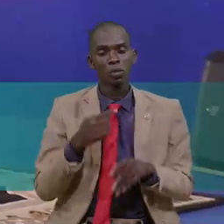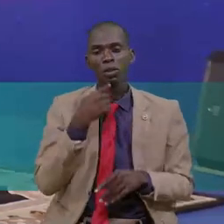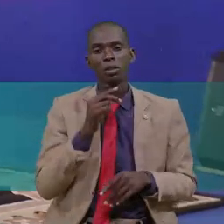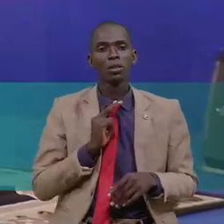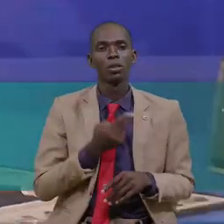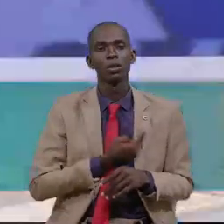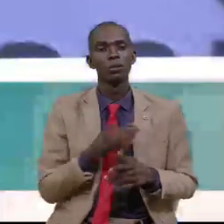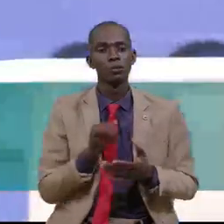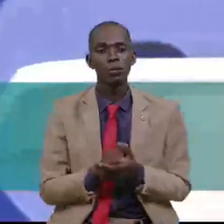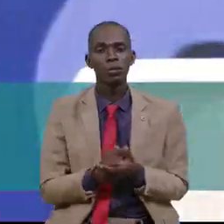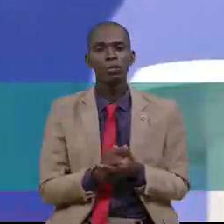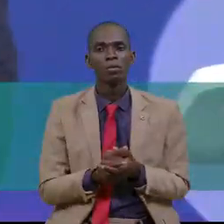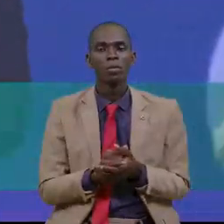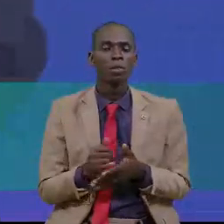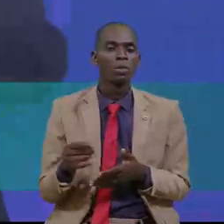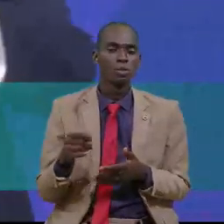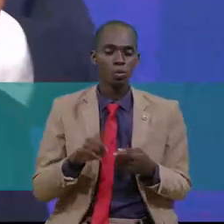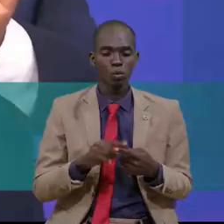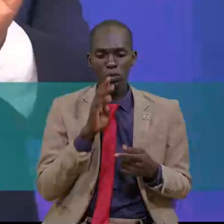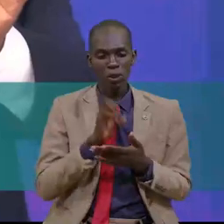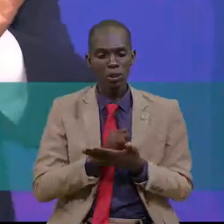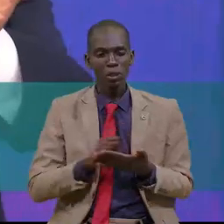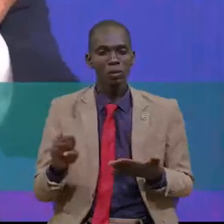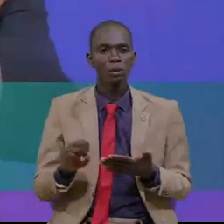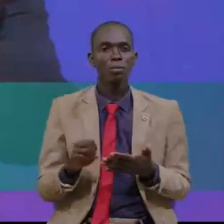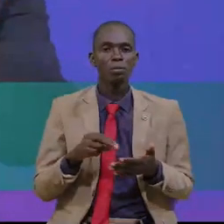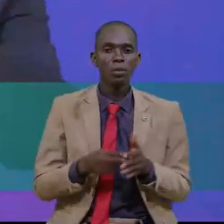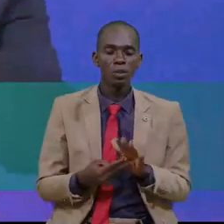Car celui qui sanctifie, pour dire être sanctifié, c'est